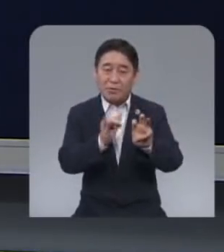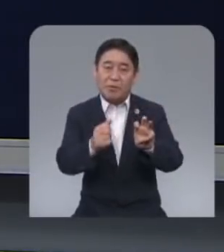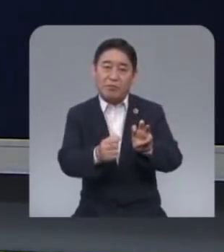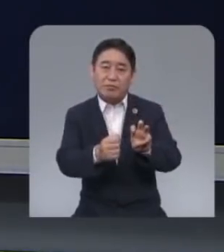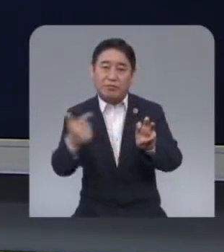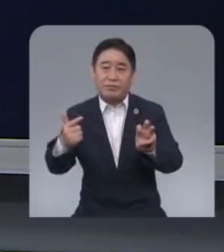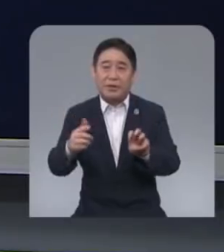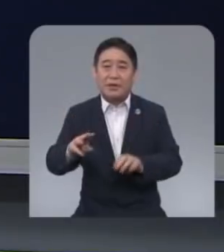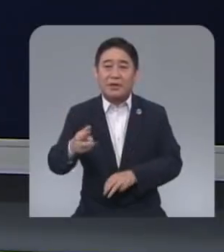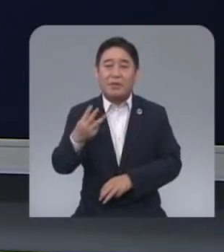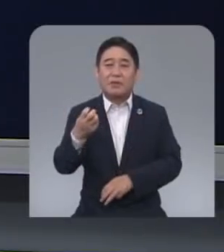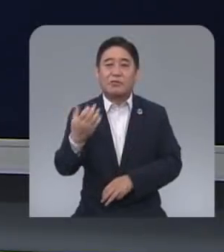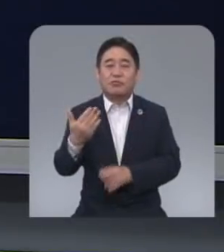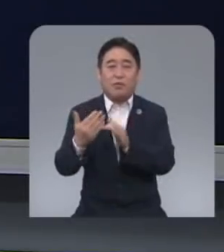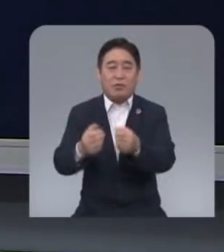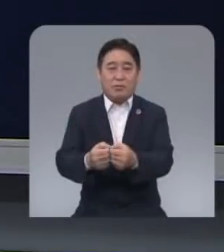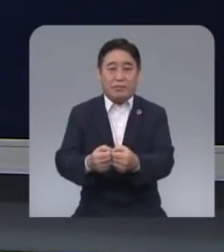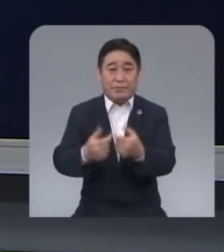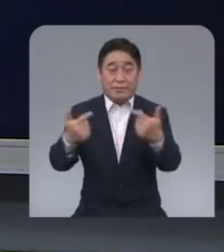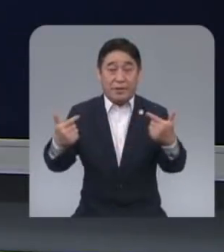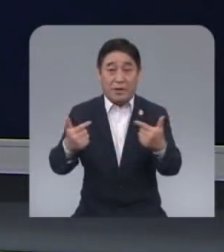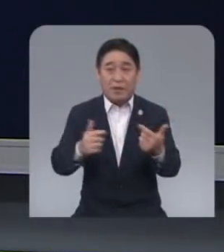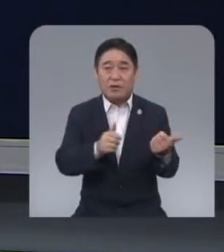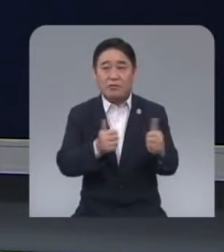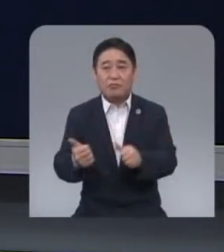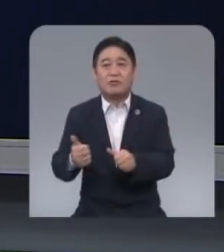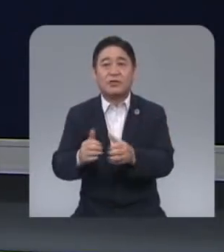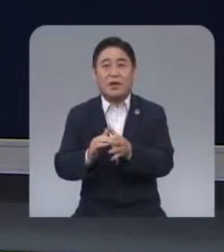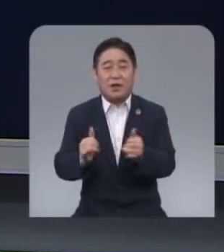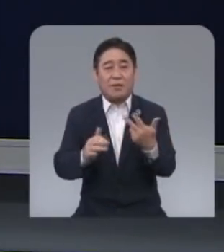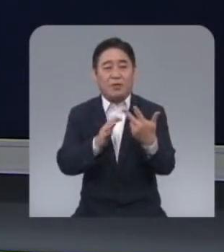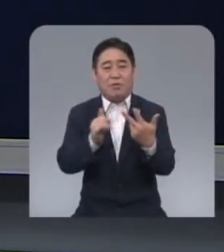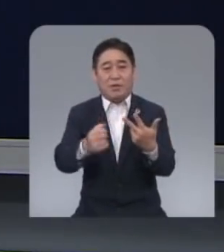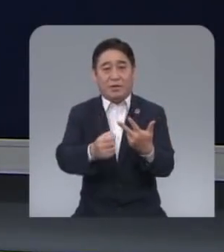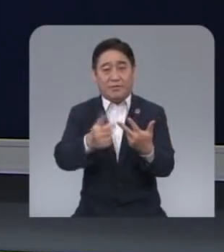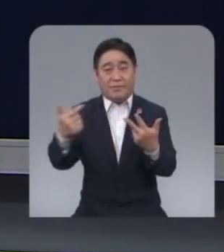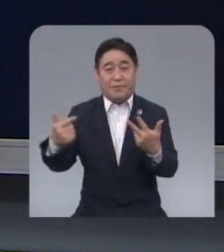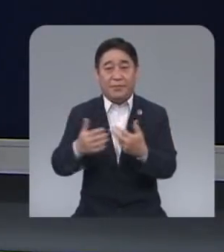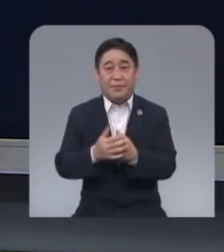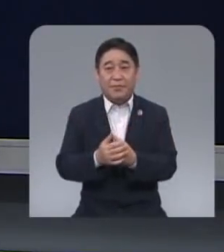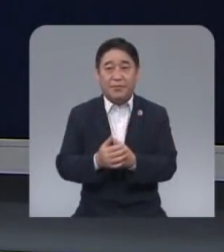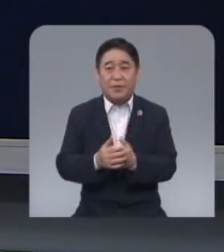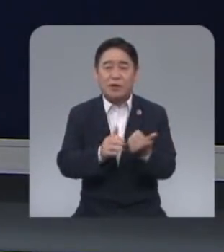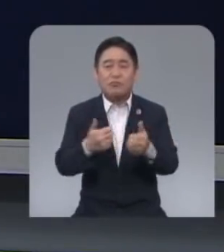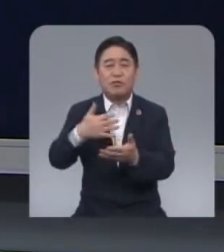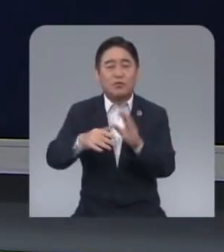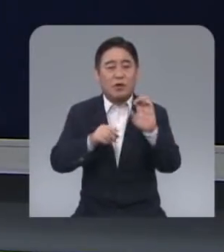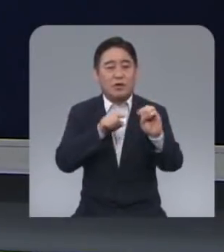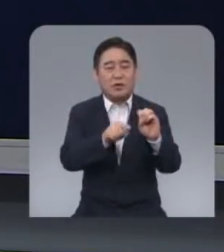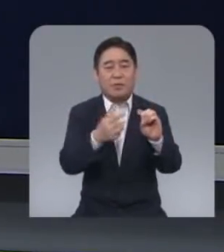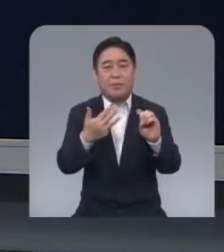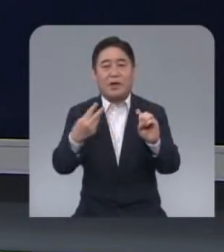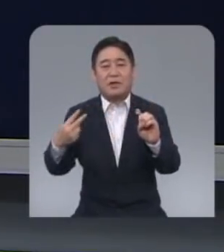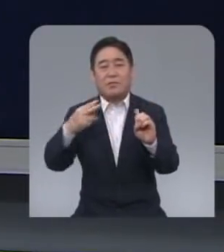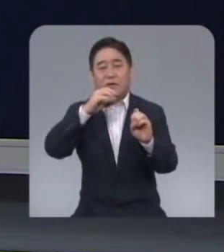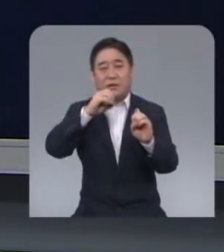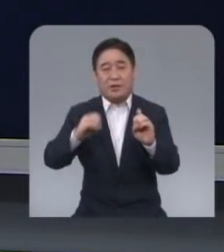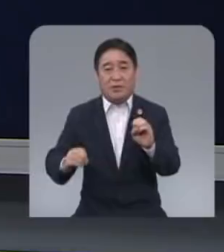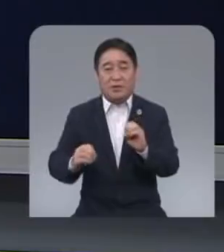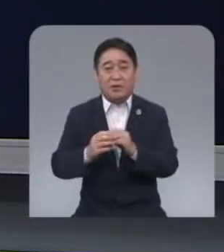늘어서 339명으로 집계됐습니다. 사망자 하루 사이에 7명 늘었습니다. 치명률